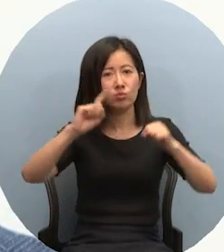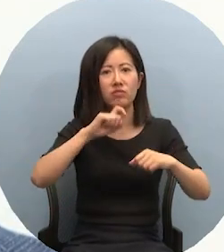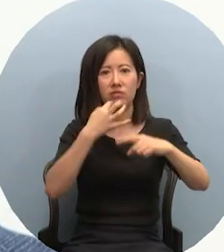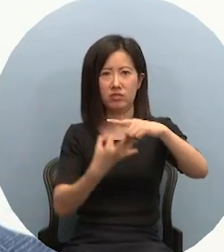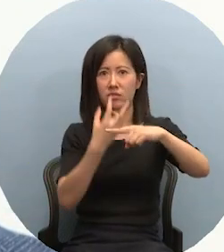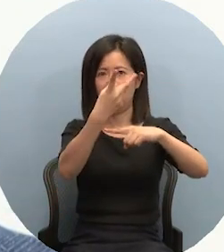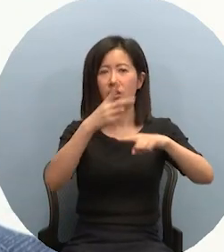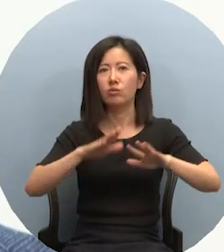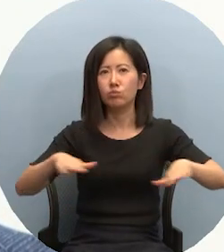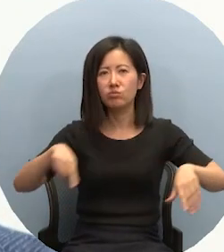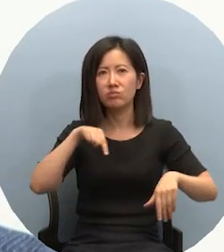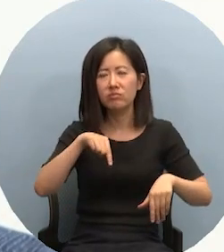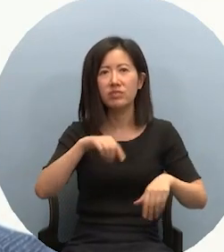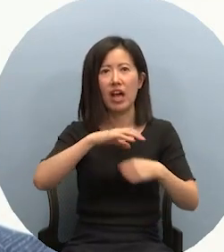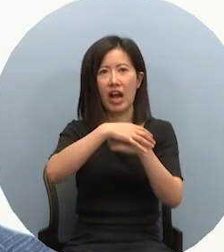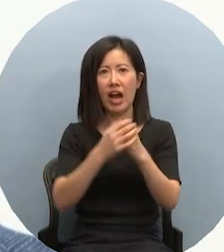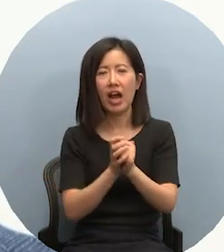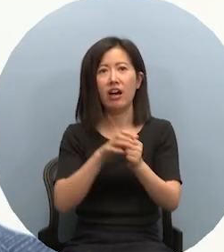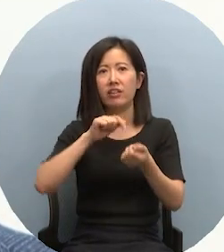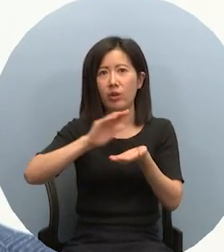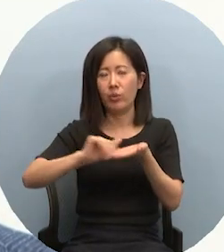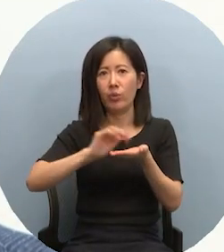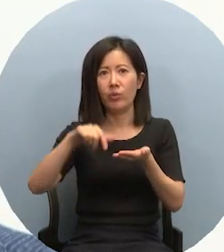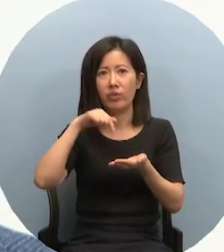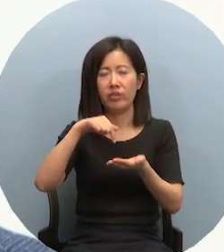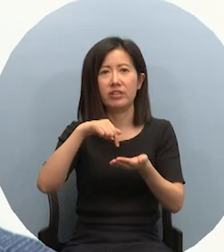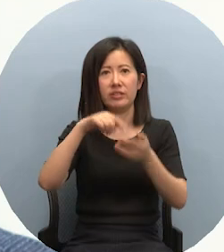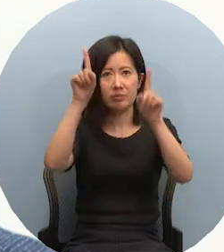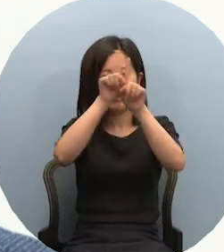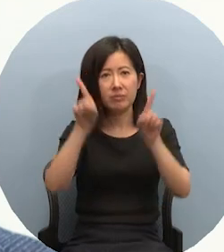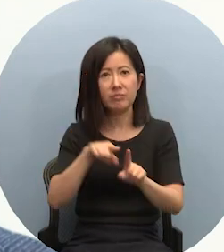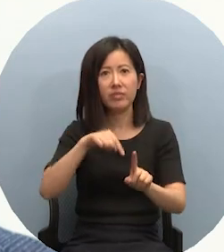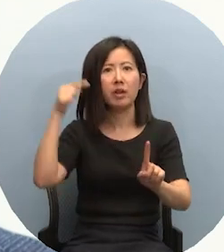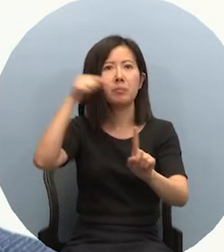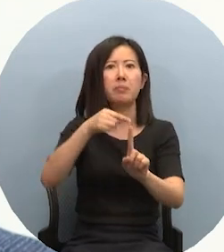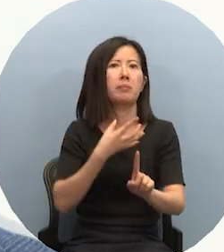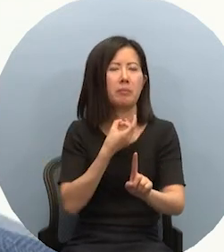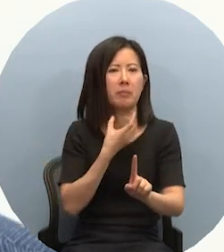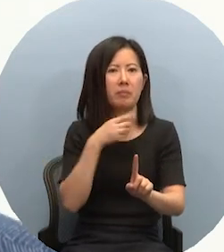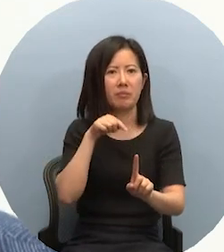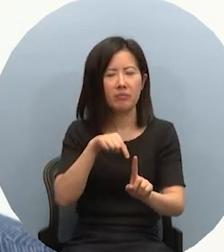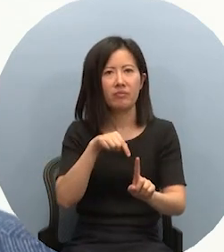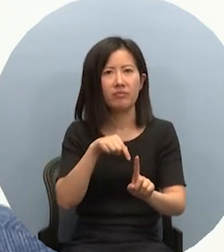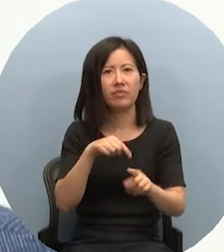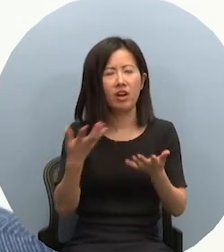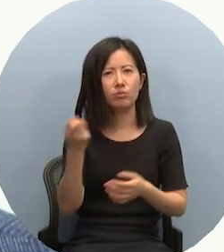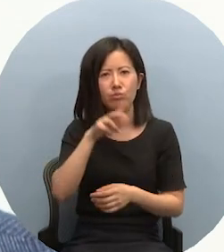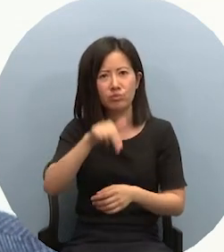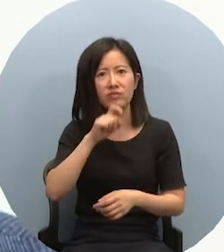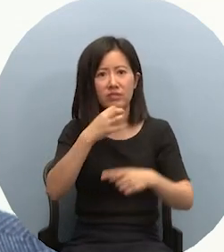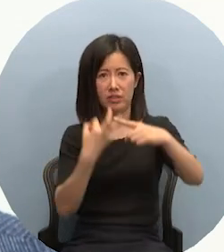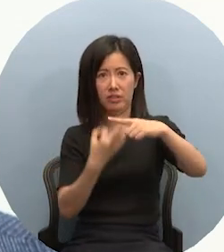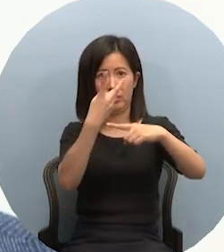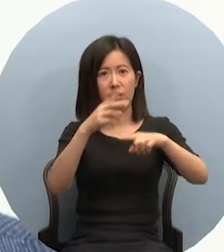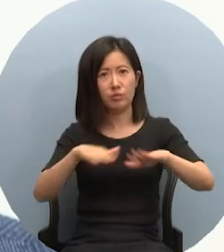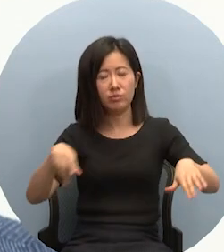概三分之二嘅細路仔咧係未達到世界衞生組織所定嘅叫所謂叫足夠運動量嘅指標。咁但係咧就有我哋發覺三分之二